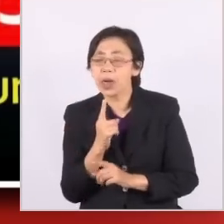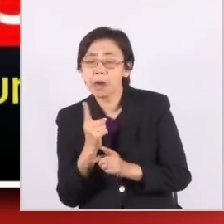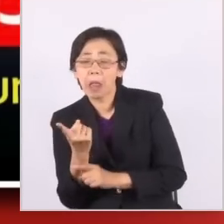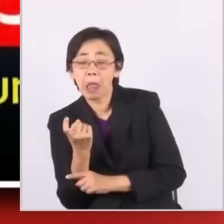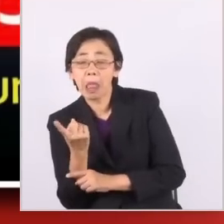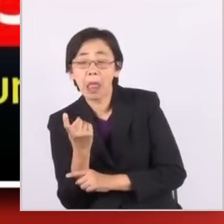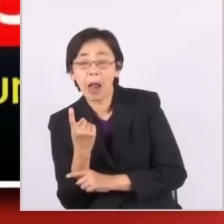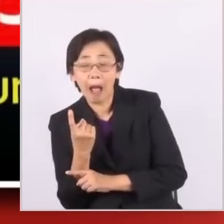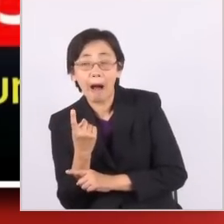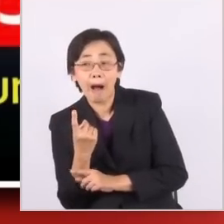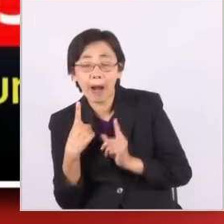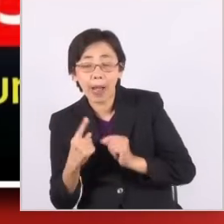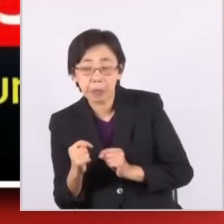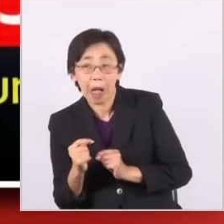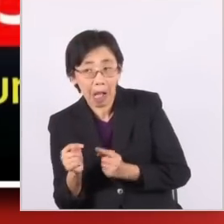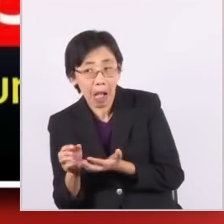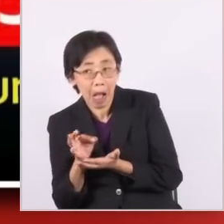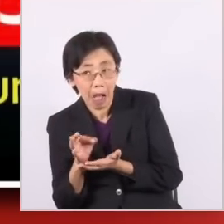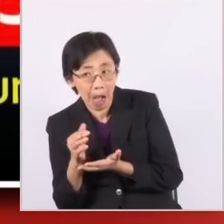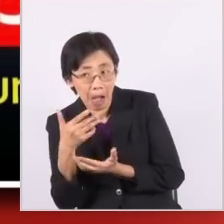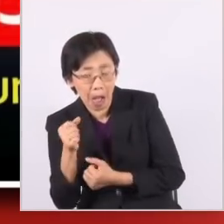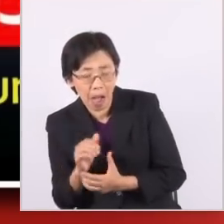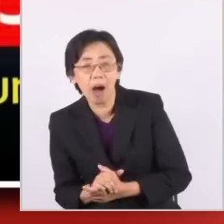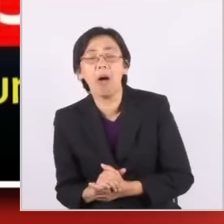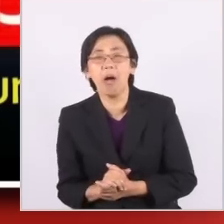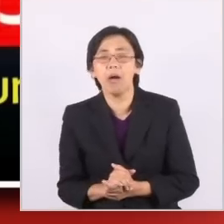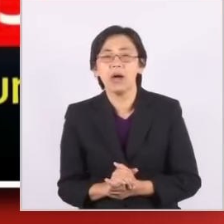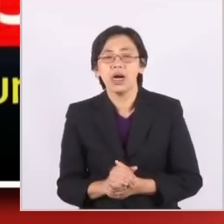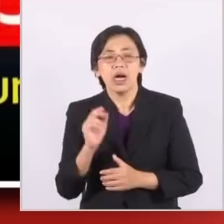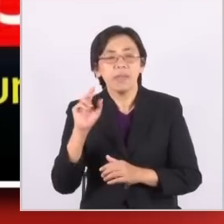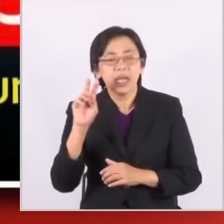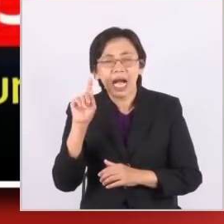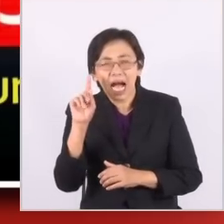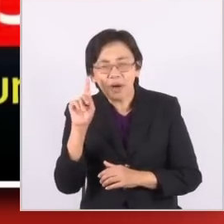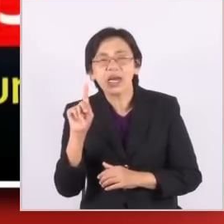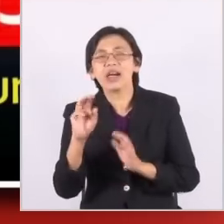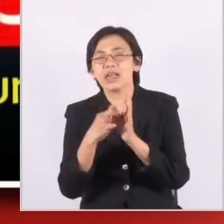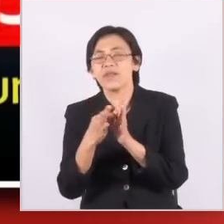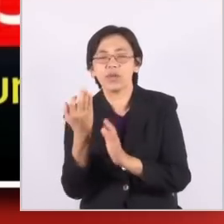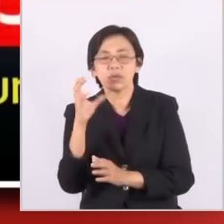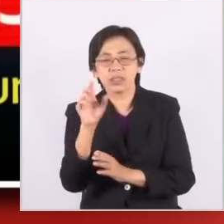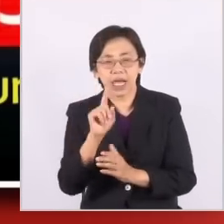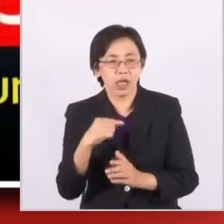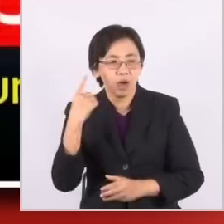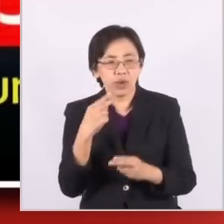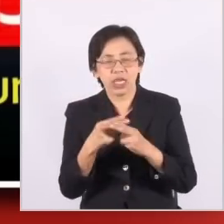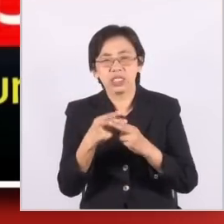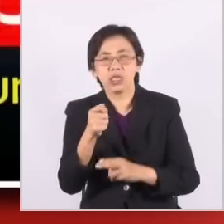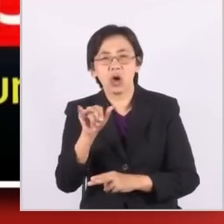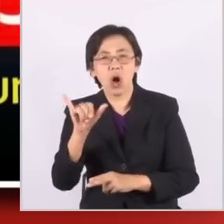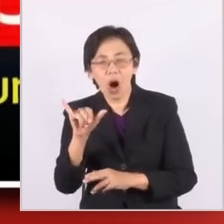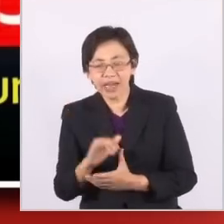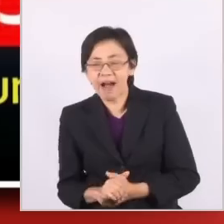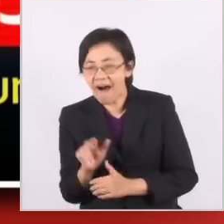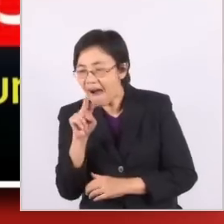ก็ได้โดยเพจที่จะเตือนบอกว่าสมาชิกเพจแจ้งข่าวเข้ามาครับเตือนหนุ่มนักเที่ยวระวังผู้หญิงชื่อออยหาเหยื่อหน้าศาล